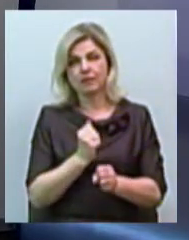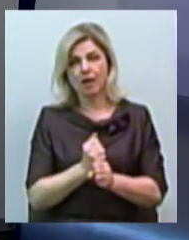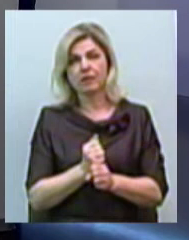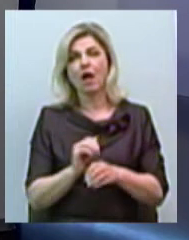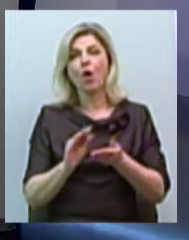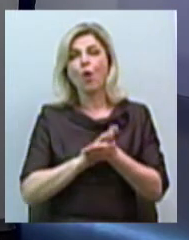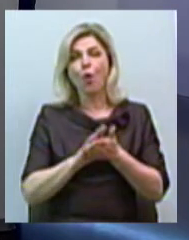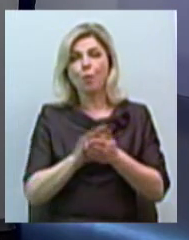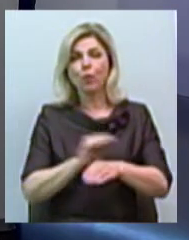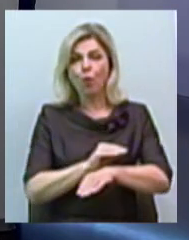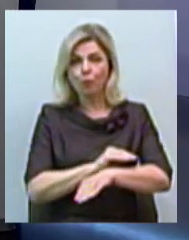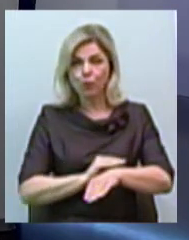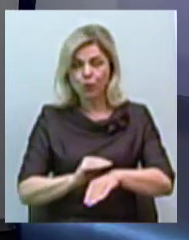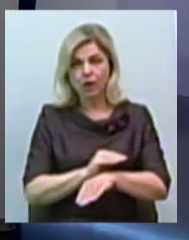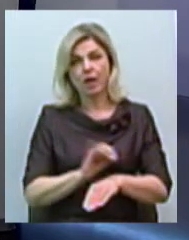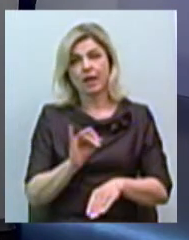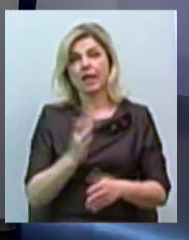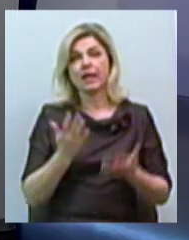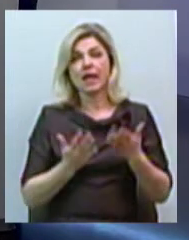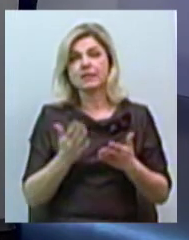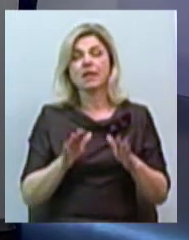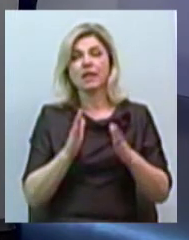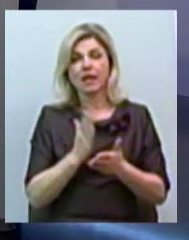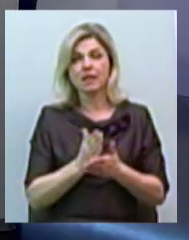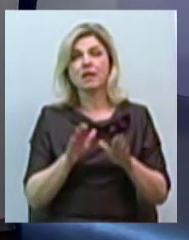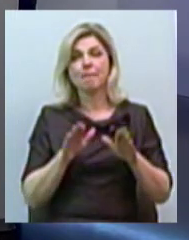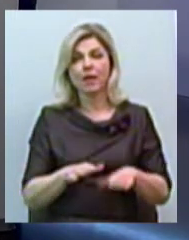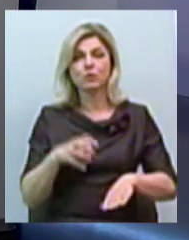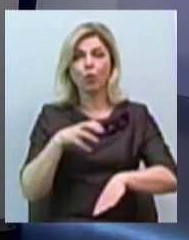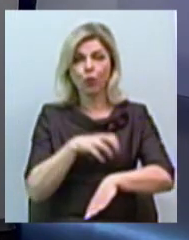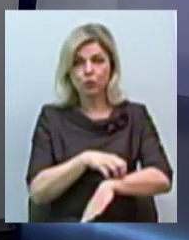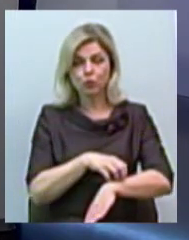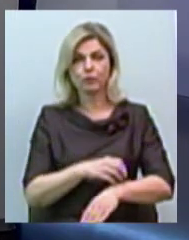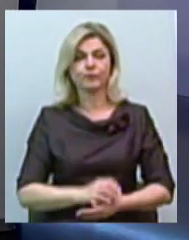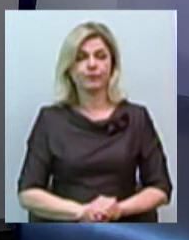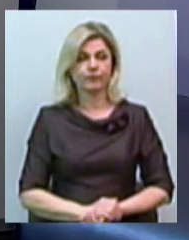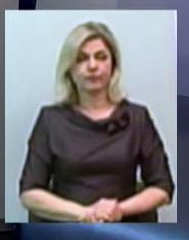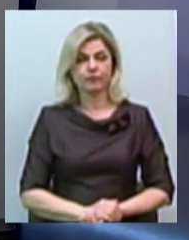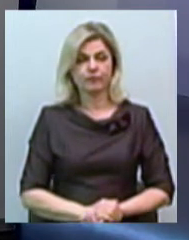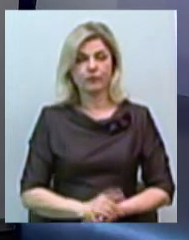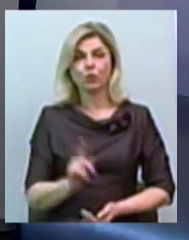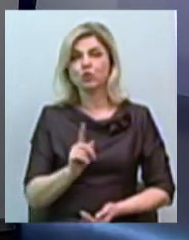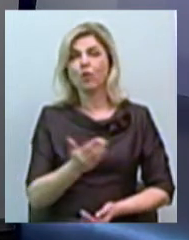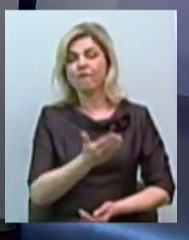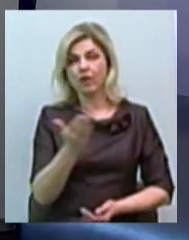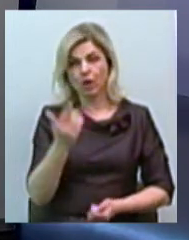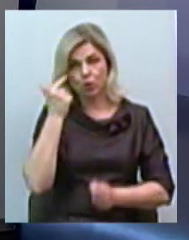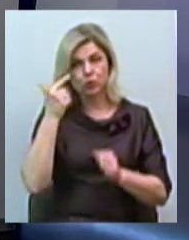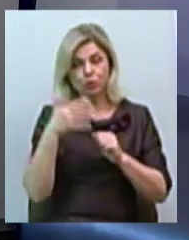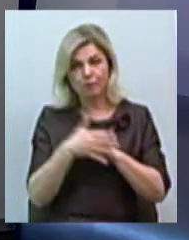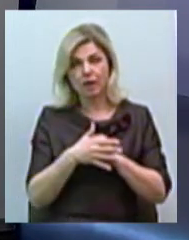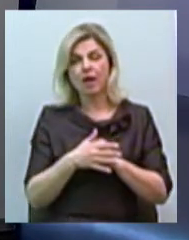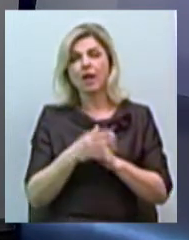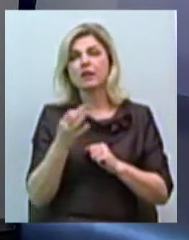обробку, но якщо є місце укусу, щоб ви розуміли, наголошую, ніколи